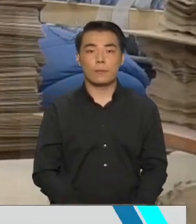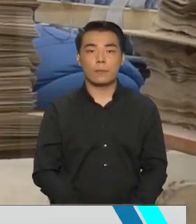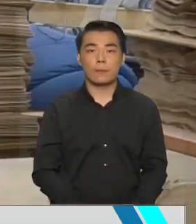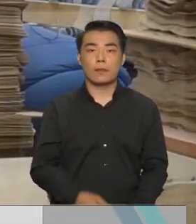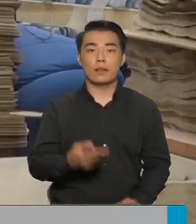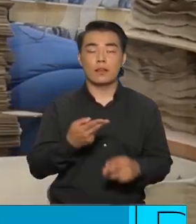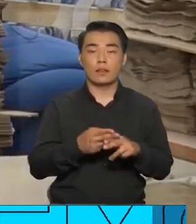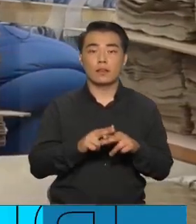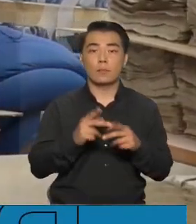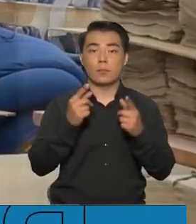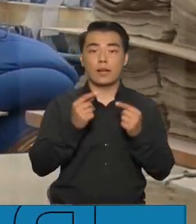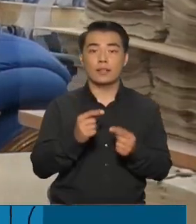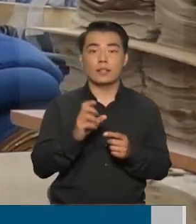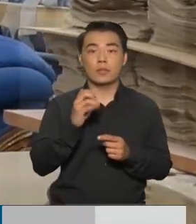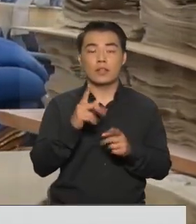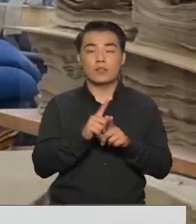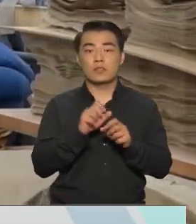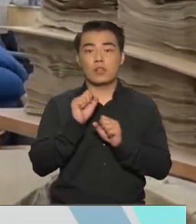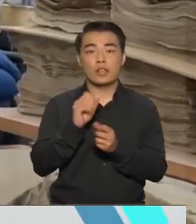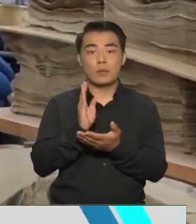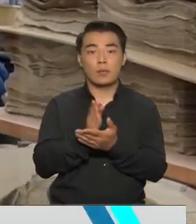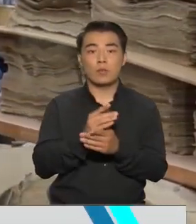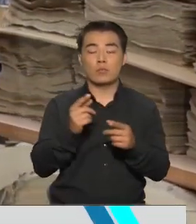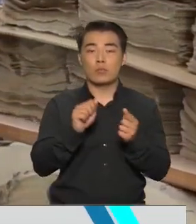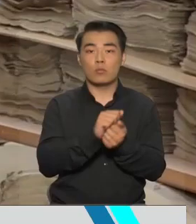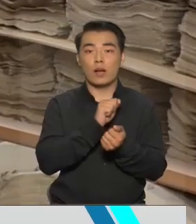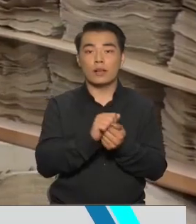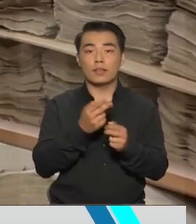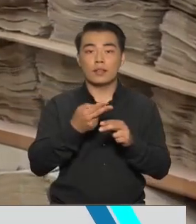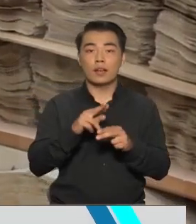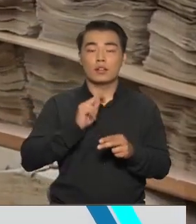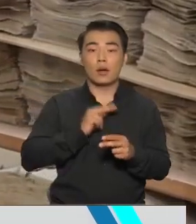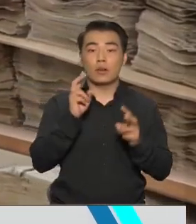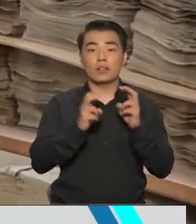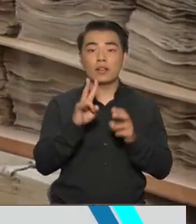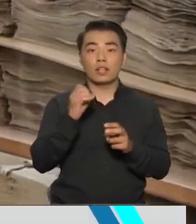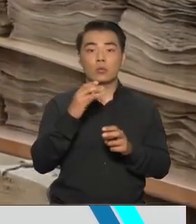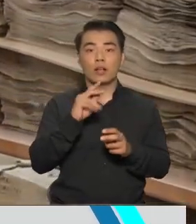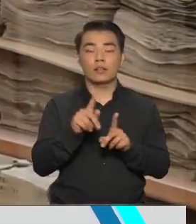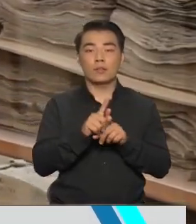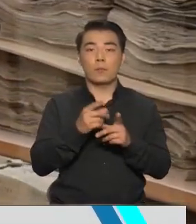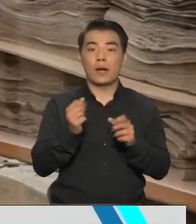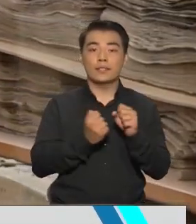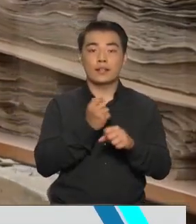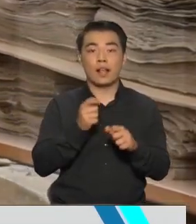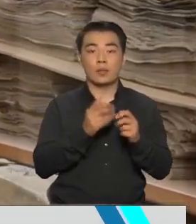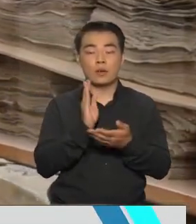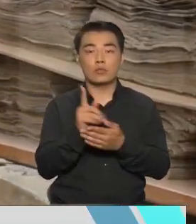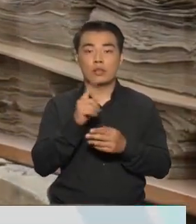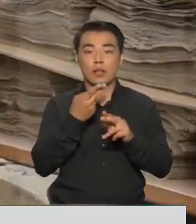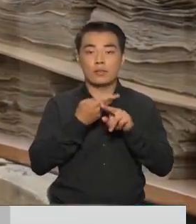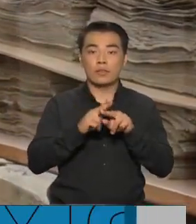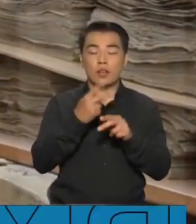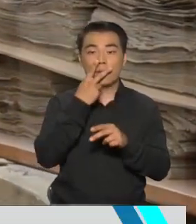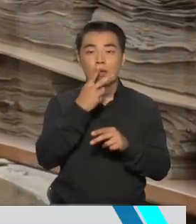Крафт-пакеты создают из специальной плотной бумаги. Для производства используют только натуральные материалы, что и отличают их от